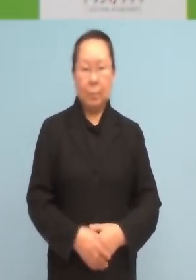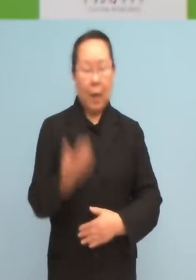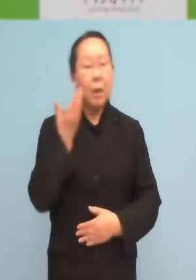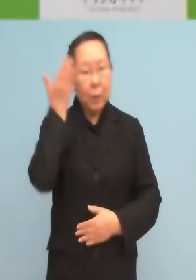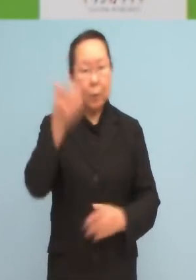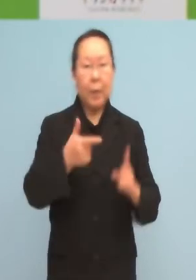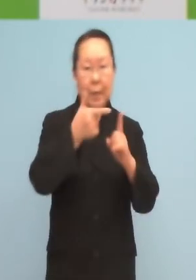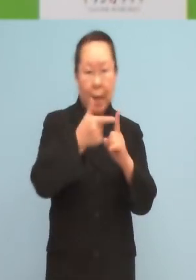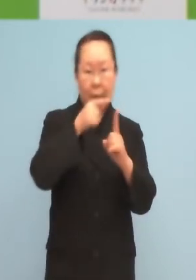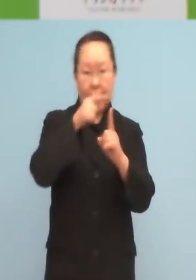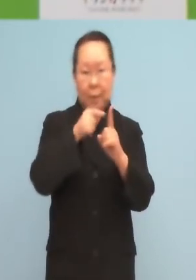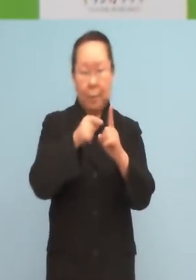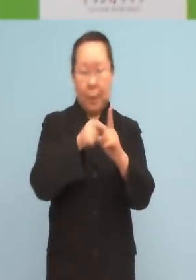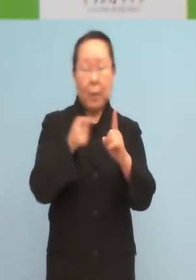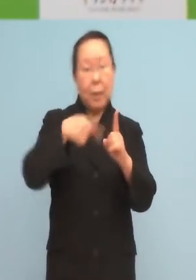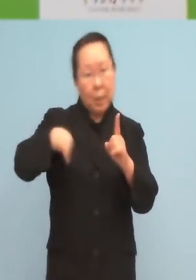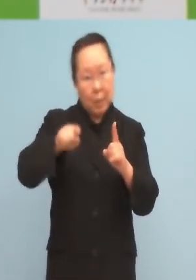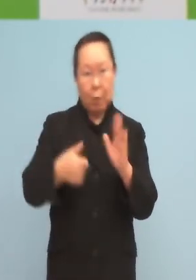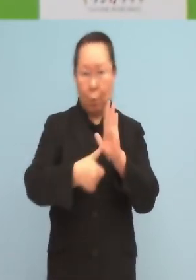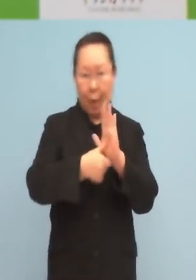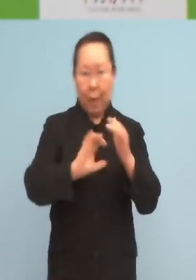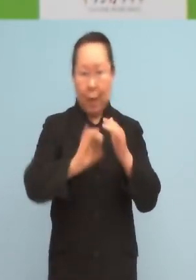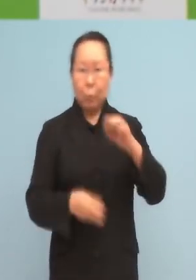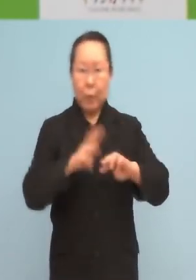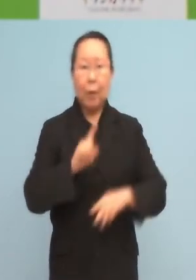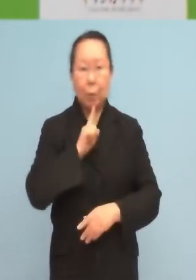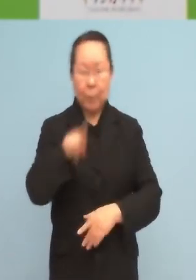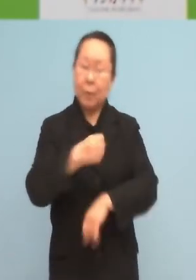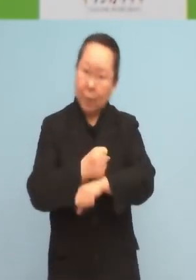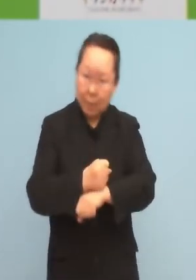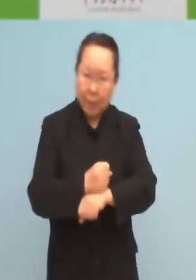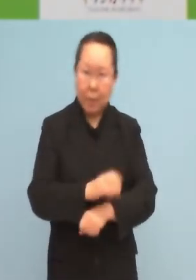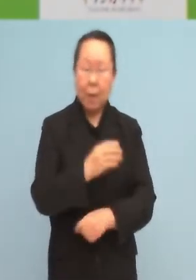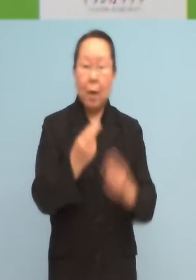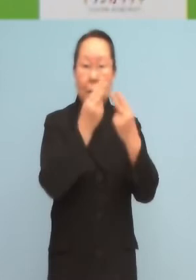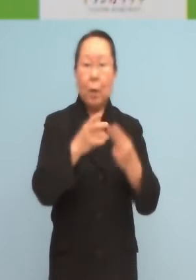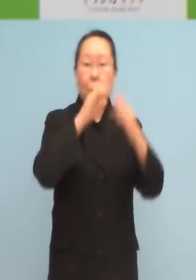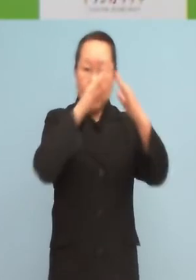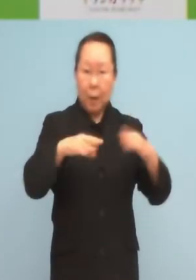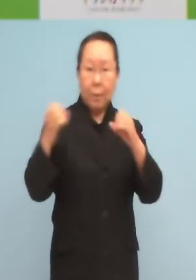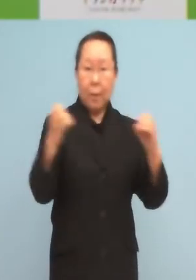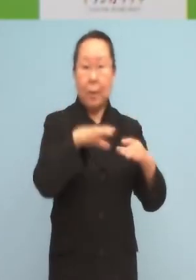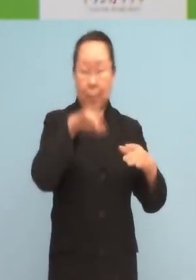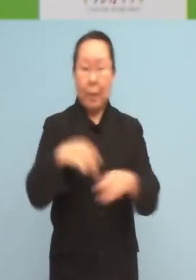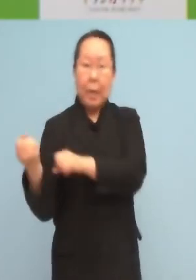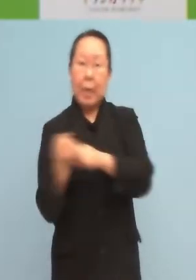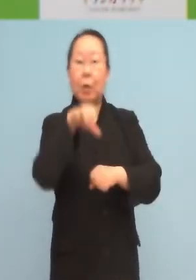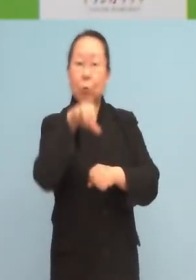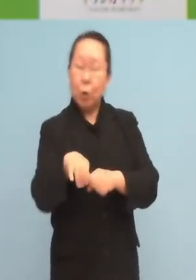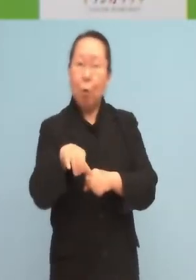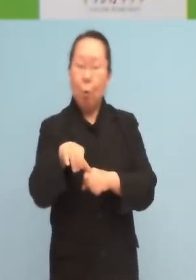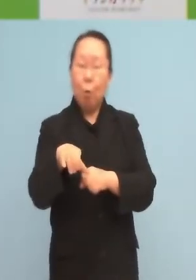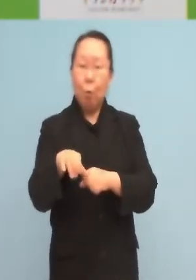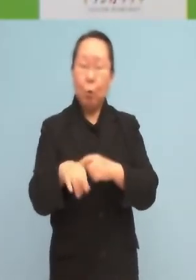HBC の藤田と申します。 はい、 お疲れ様です。 お疲れ様です。 議会の中でも出た話ではあるんですが、まずボールパークの